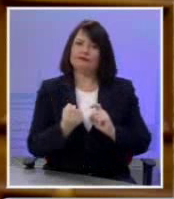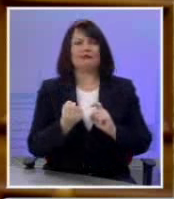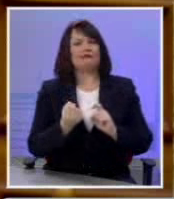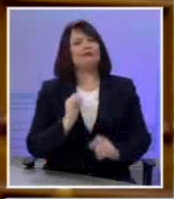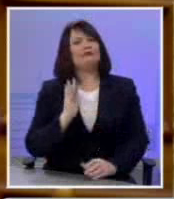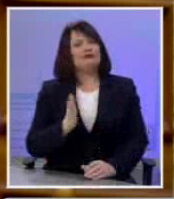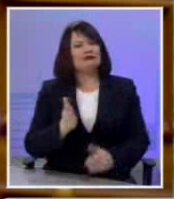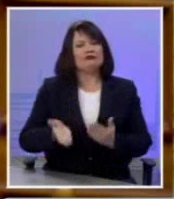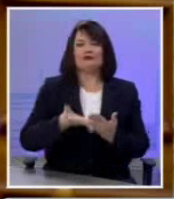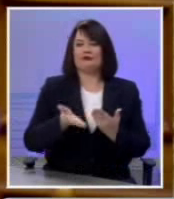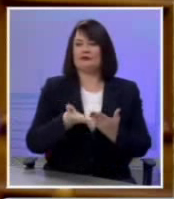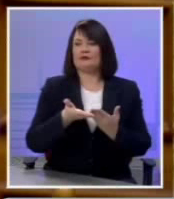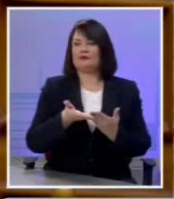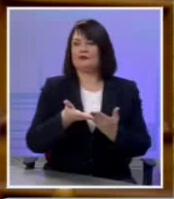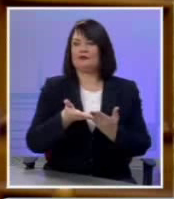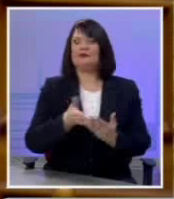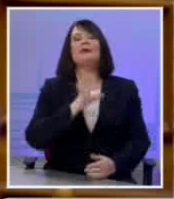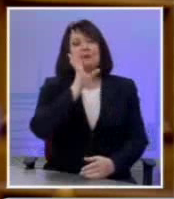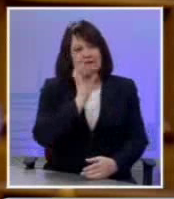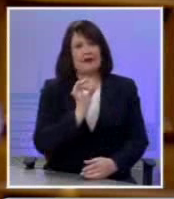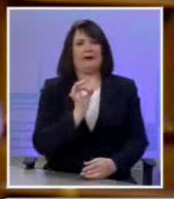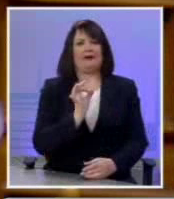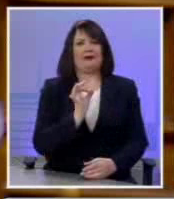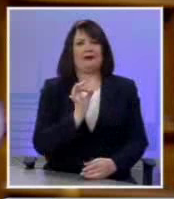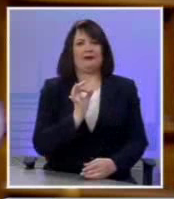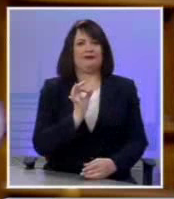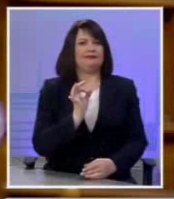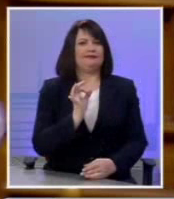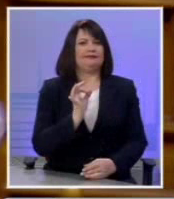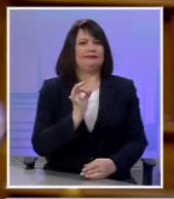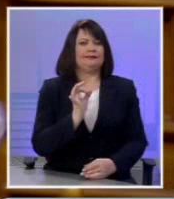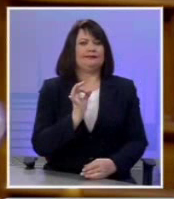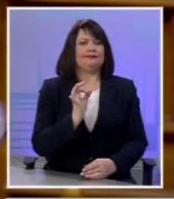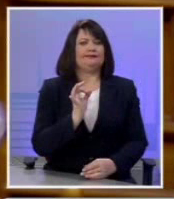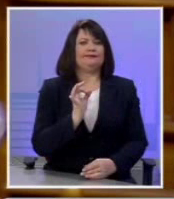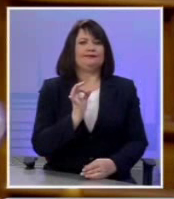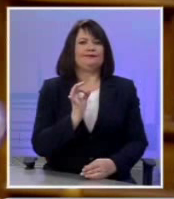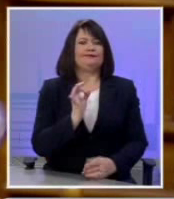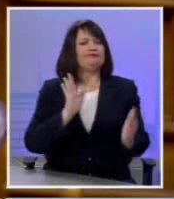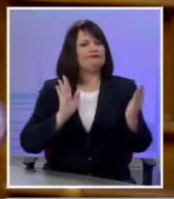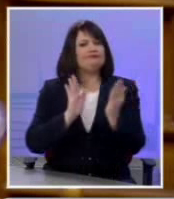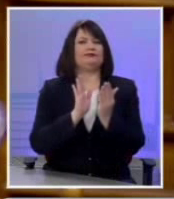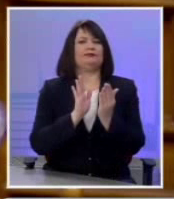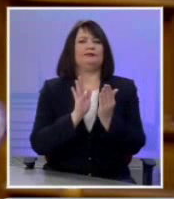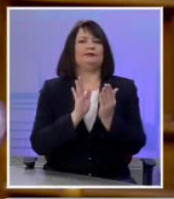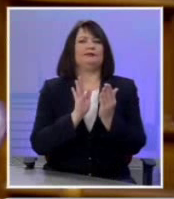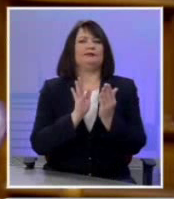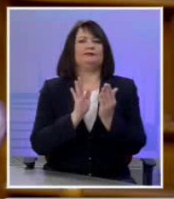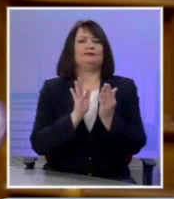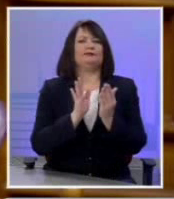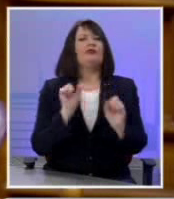να συμβάλλουμε ουσιαστικά στην αντιμετώπιση